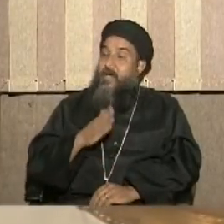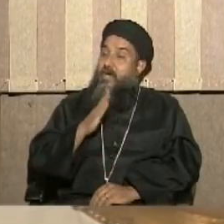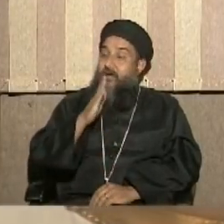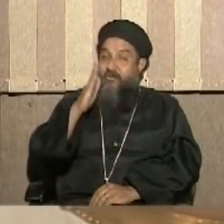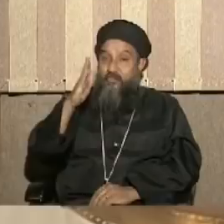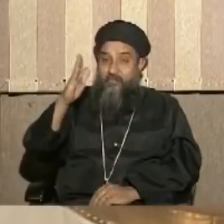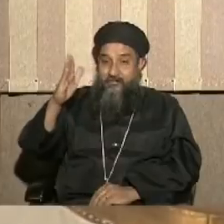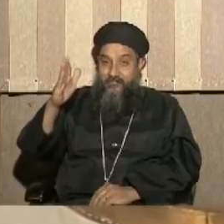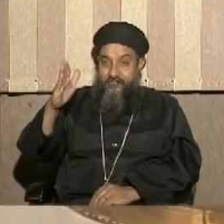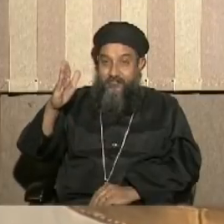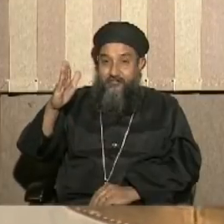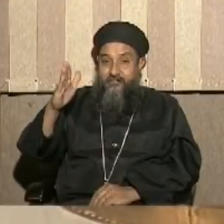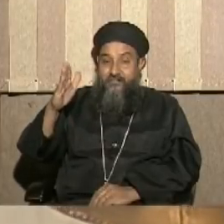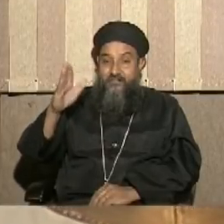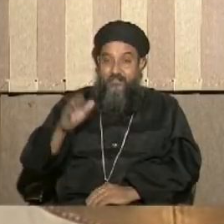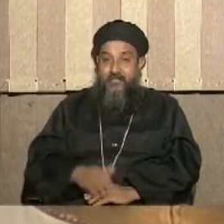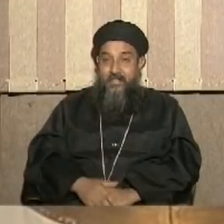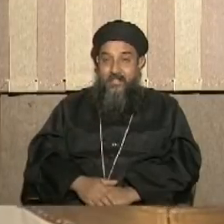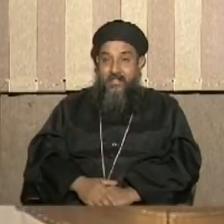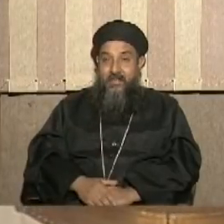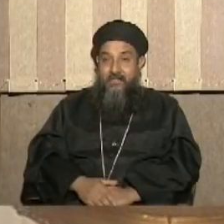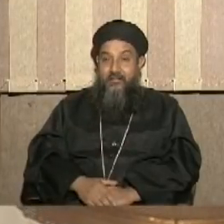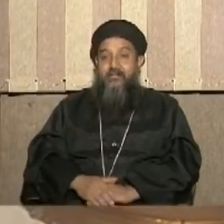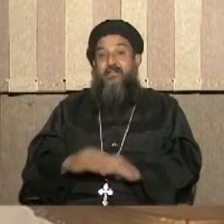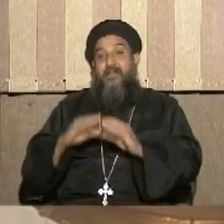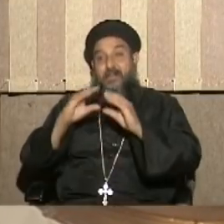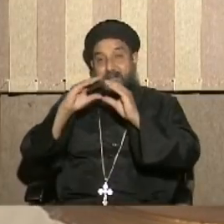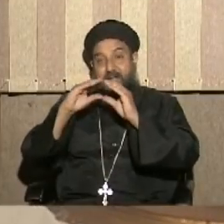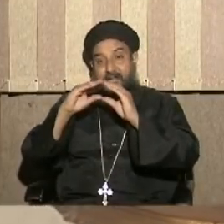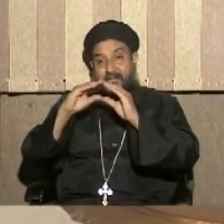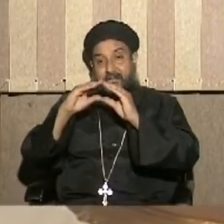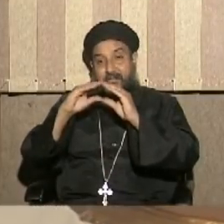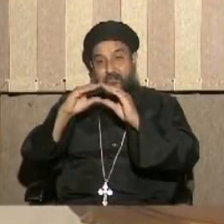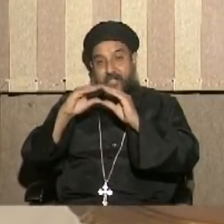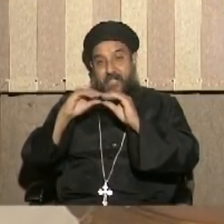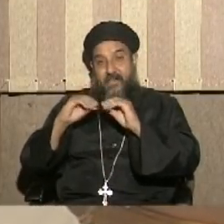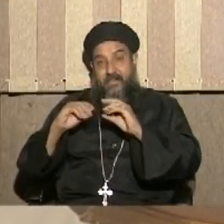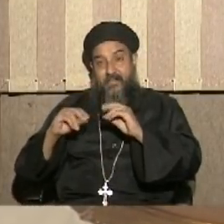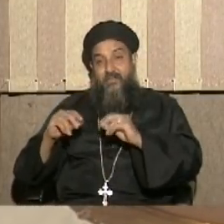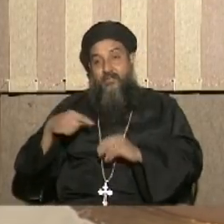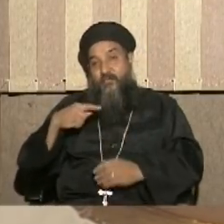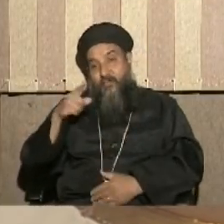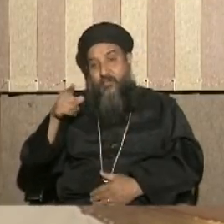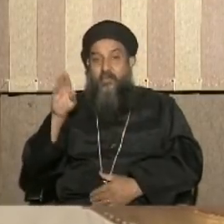هنروح أسينا ونتعمد هناك ونبشر بالمسيحية.